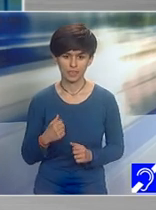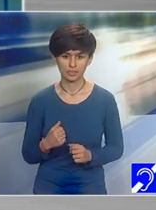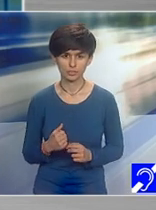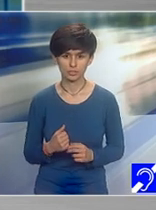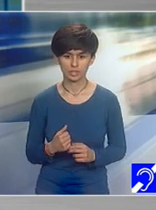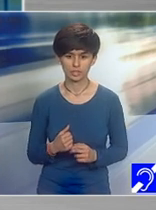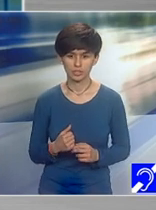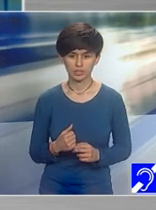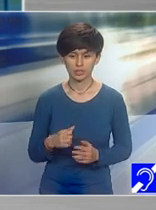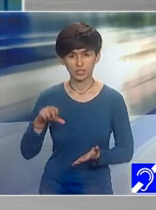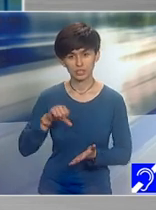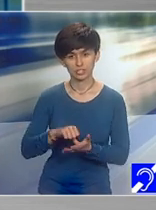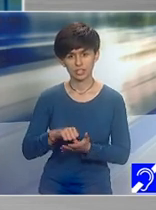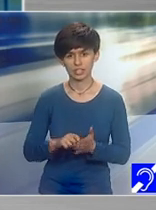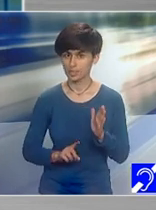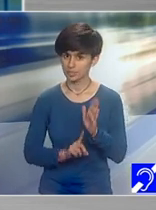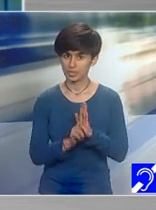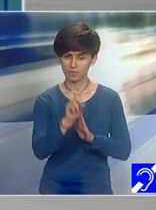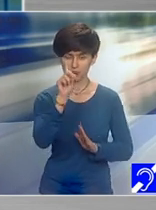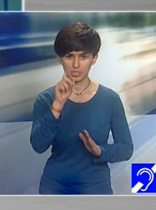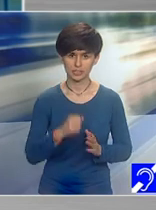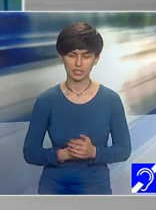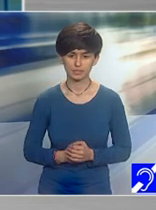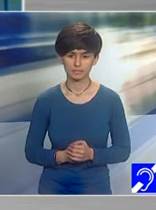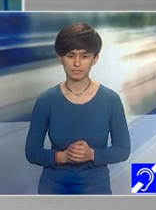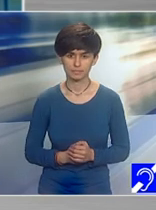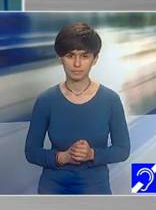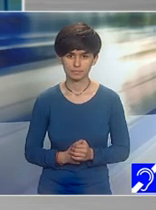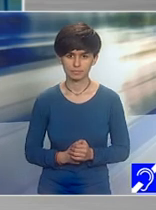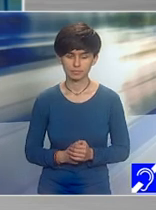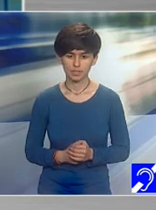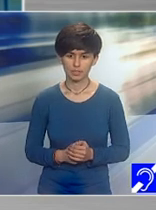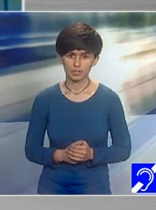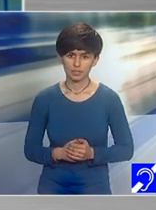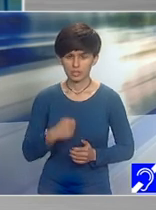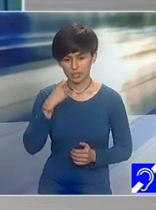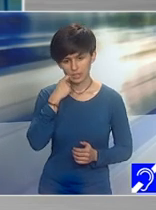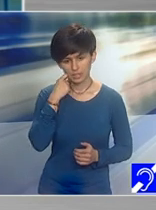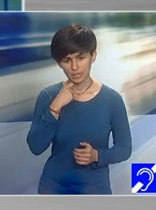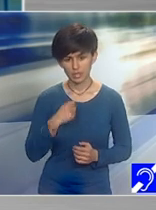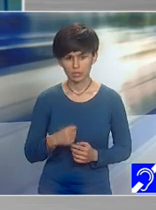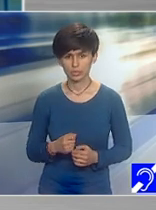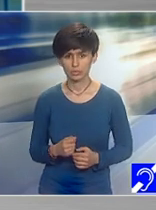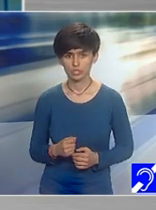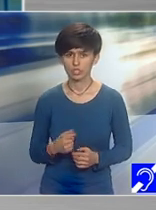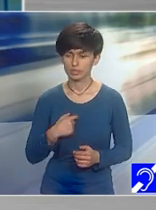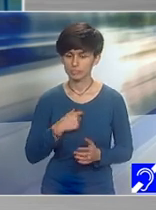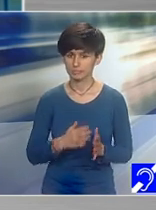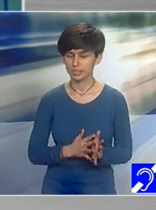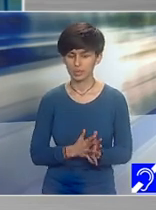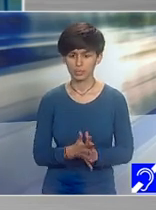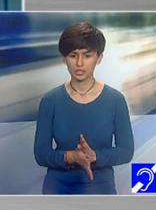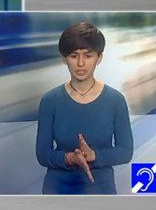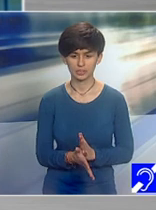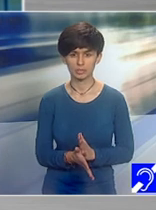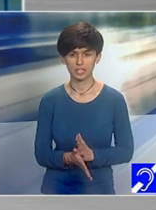a creat 4 centre de performanță, unul la Târgu Mureș, la Cluj nu este, dar asta nu înseamnă că primăria nu se poate implica. Așa cum am vorbit chiar înainte de emisiune, Clujul